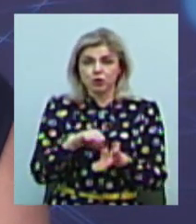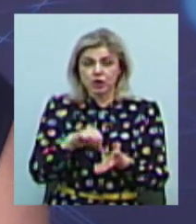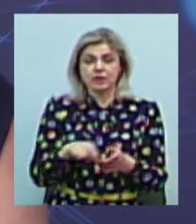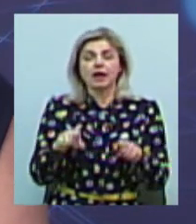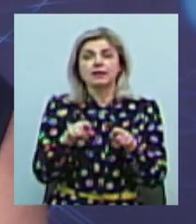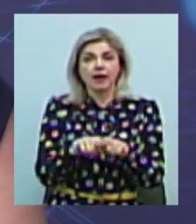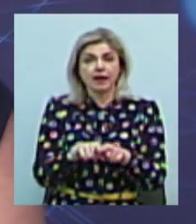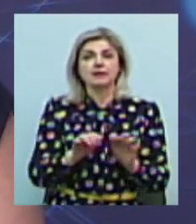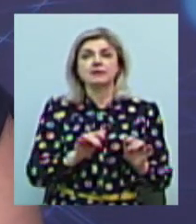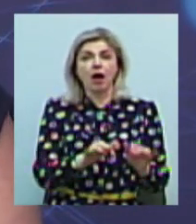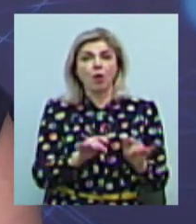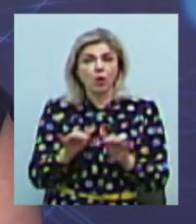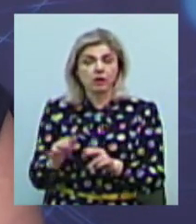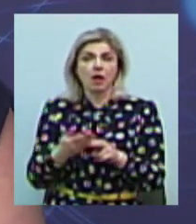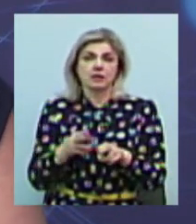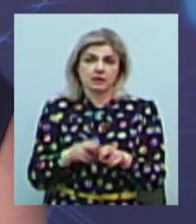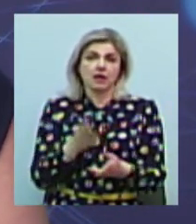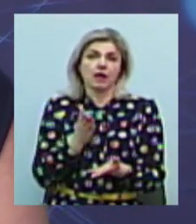в таких заходах, це є...